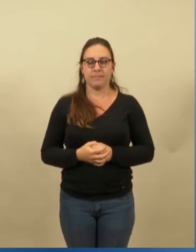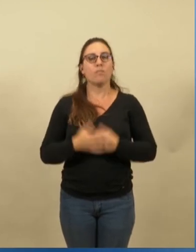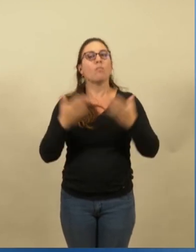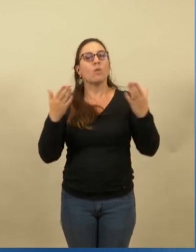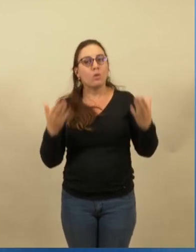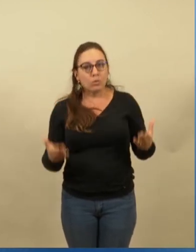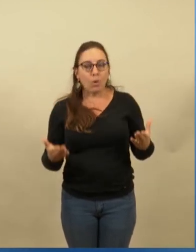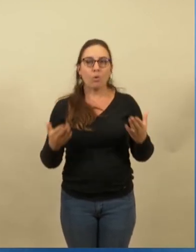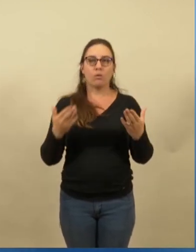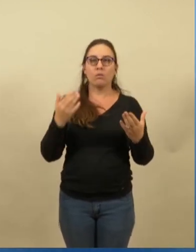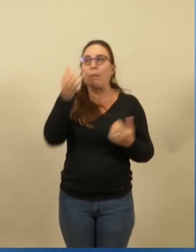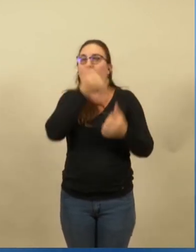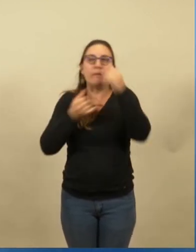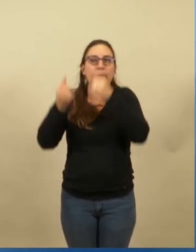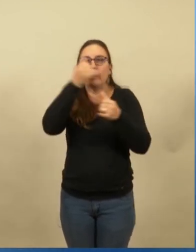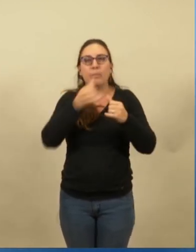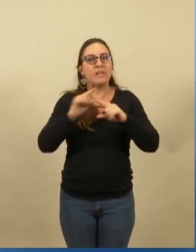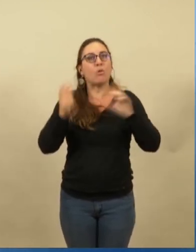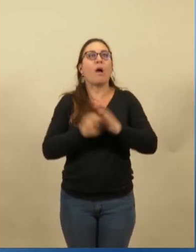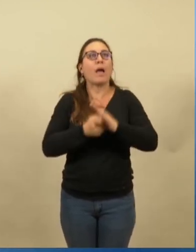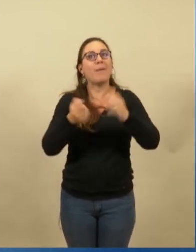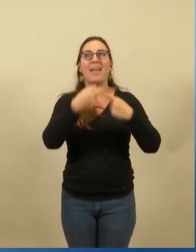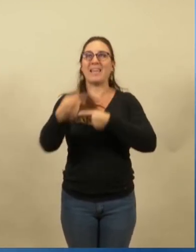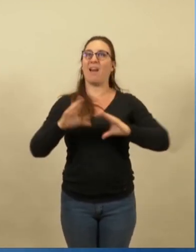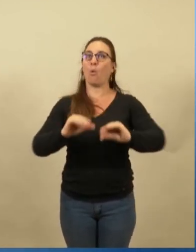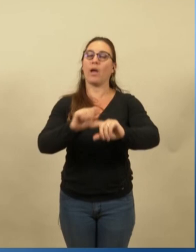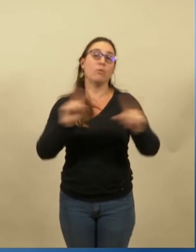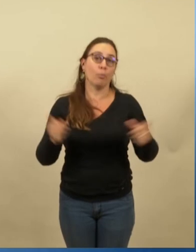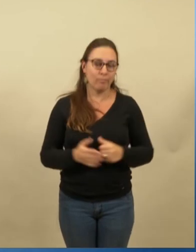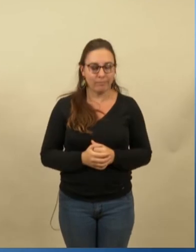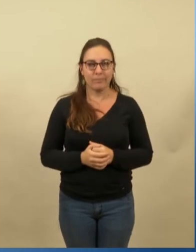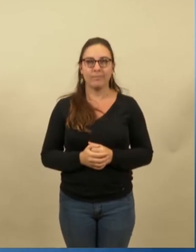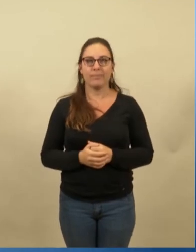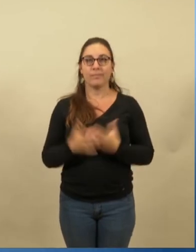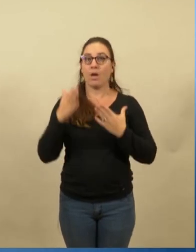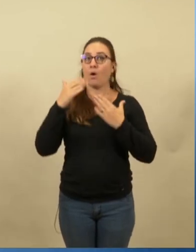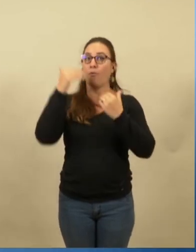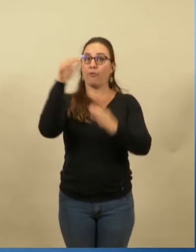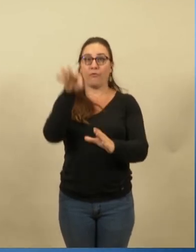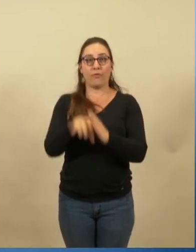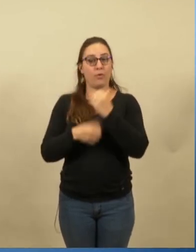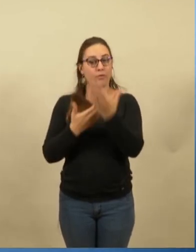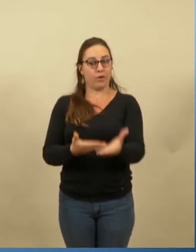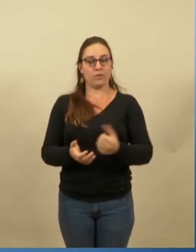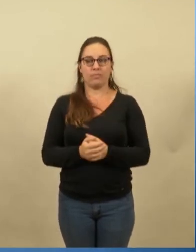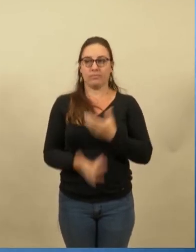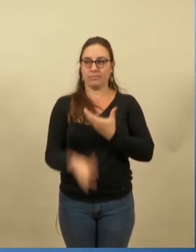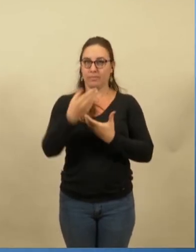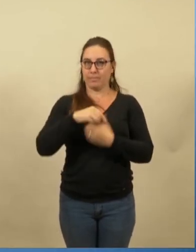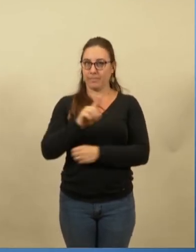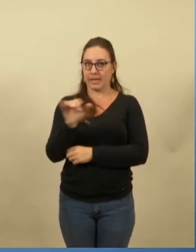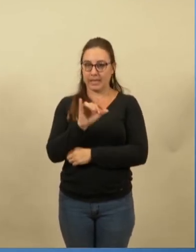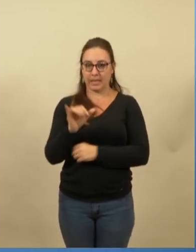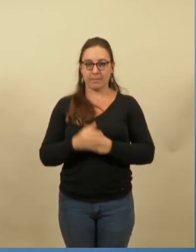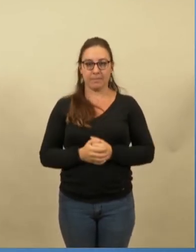des inepsies qui les rendent factuelles je mets ce vœu aux voix qui ne prend pas par au